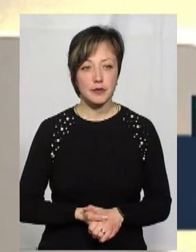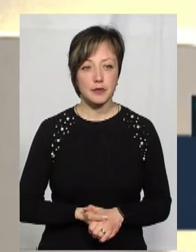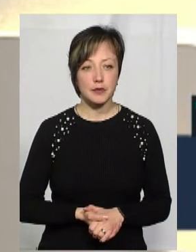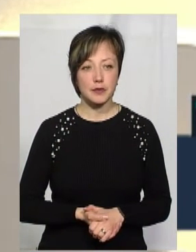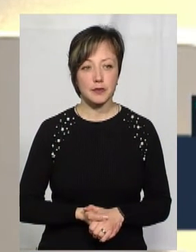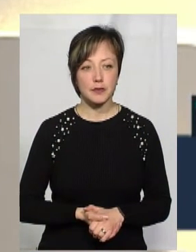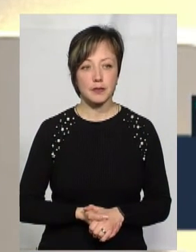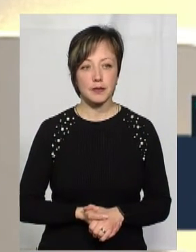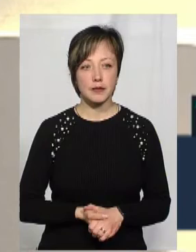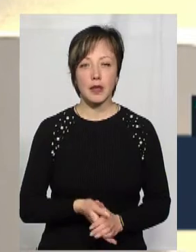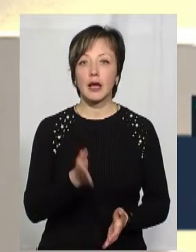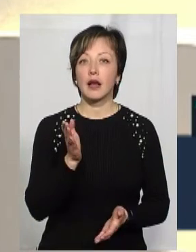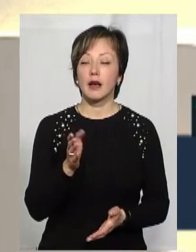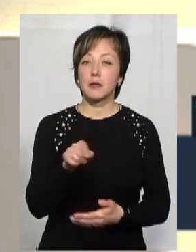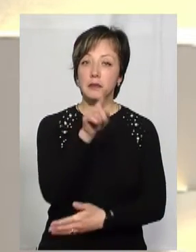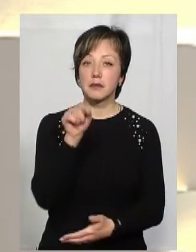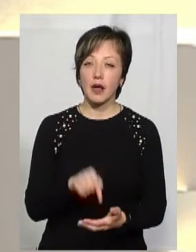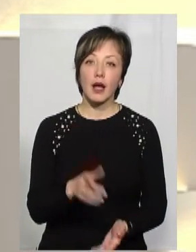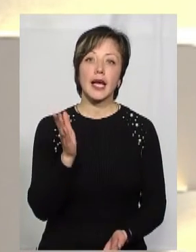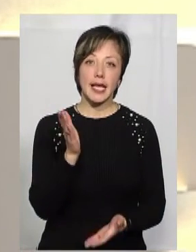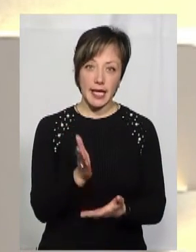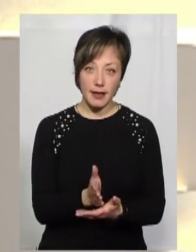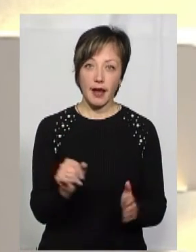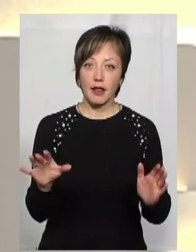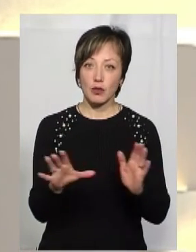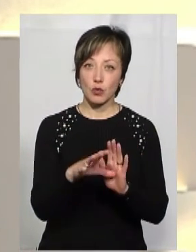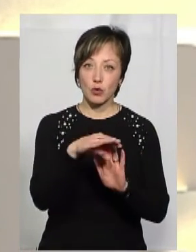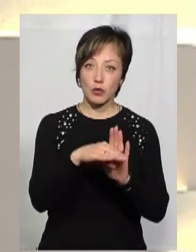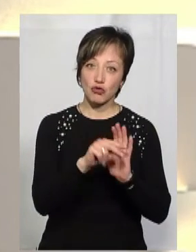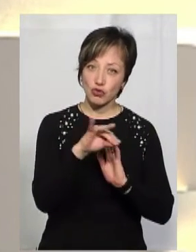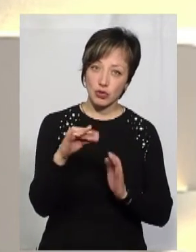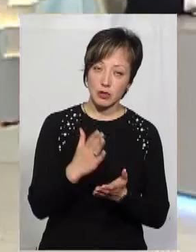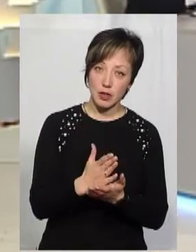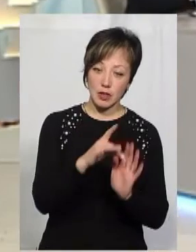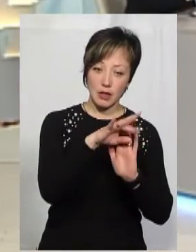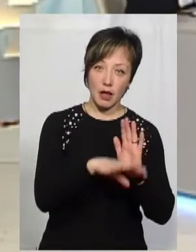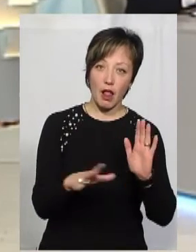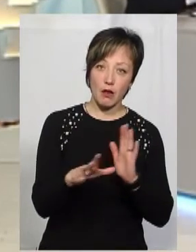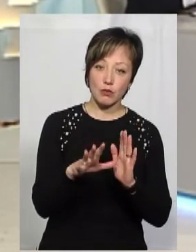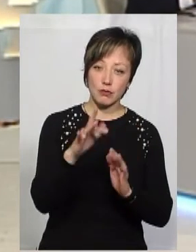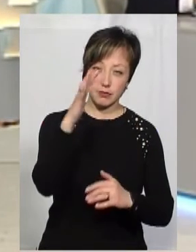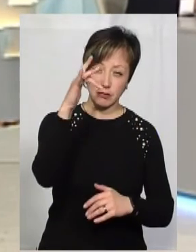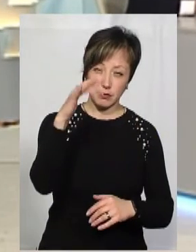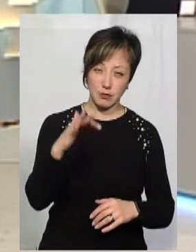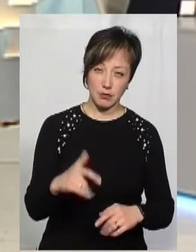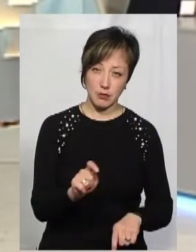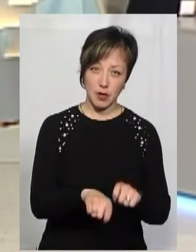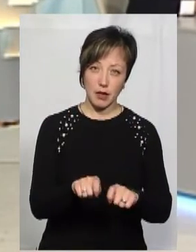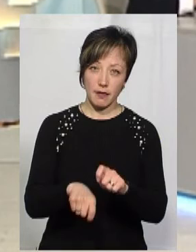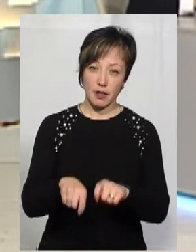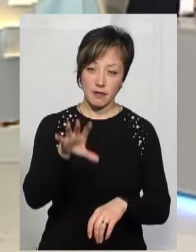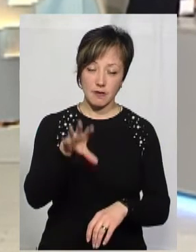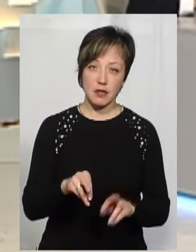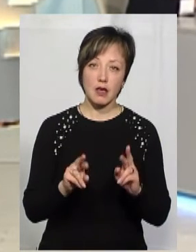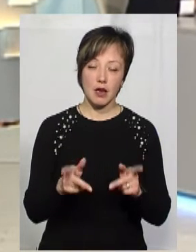Є якась електронна база, щоб той, хто планує усиновити і вже подав документи, може перевірити, як там